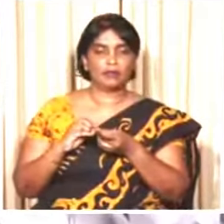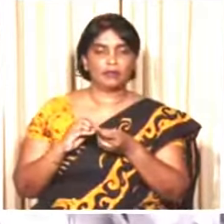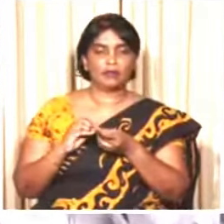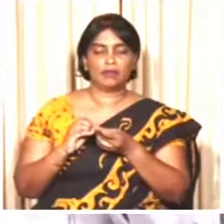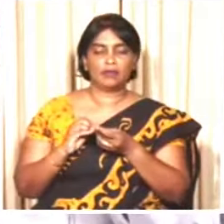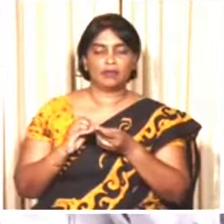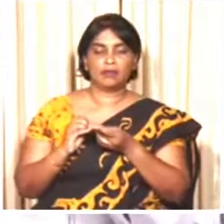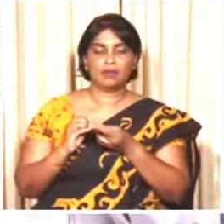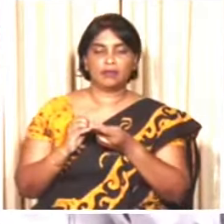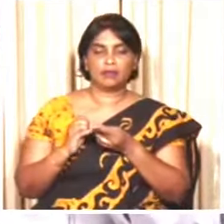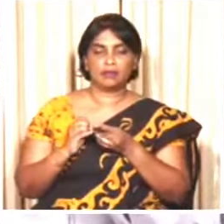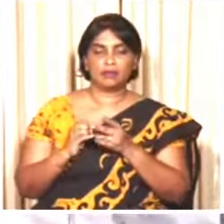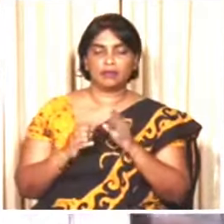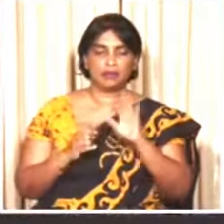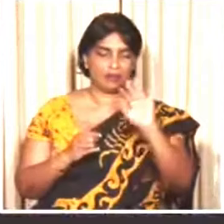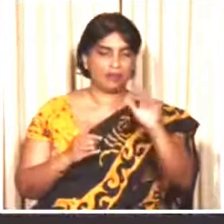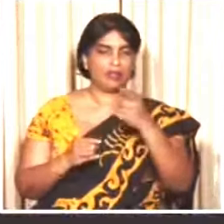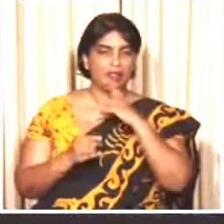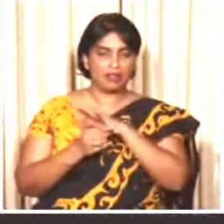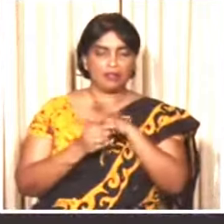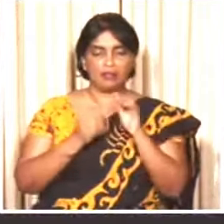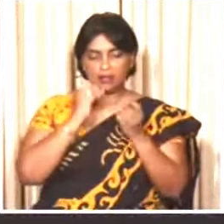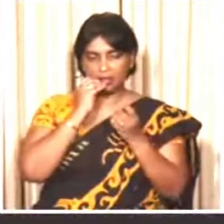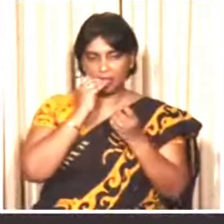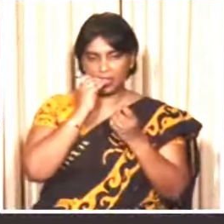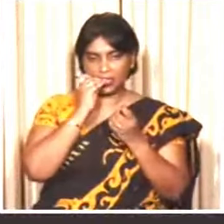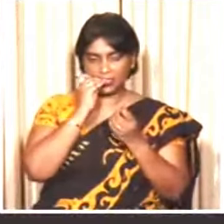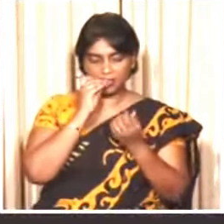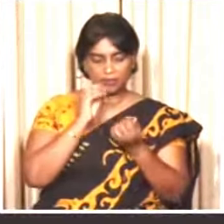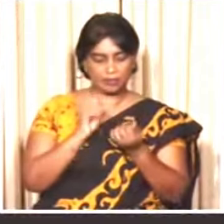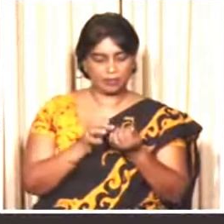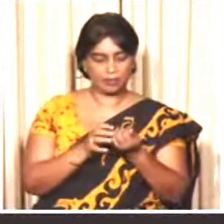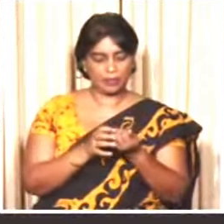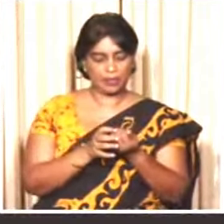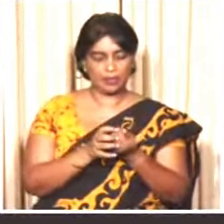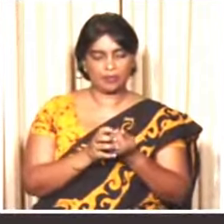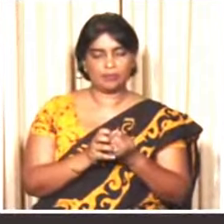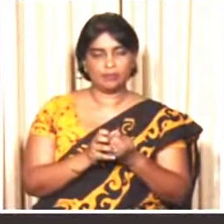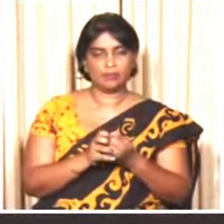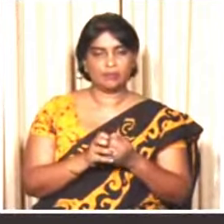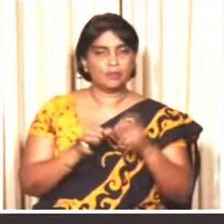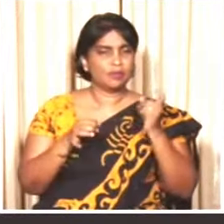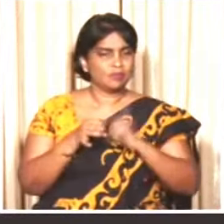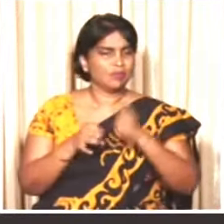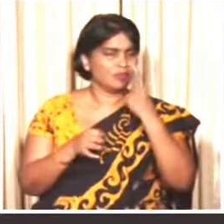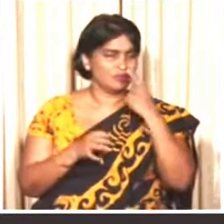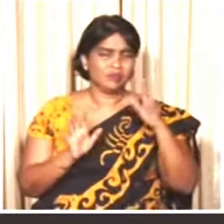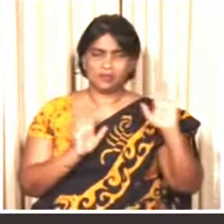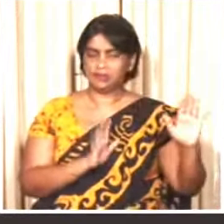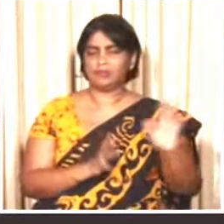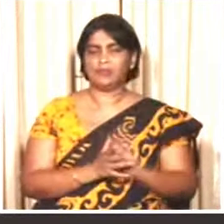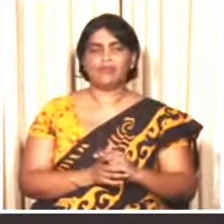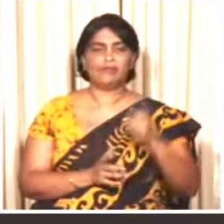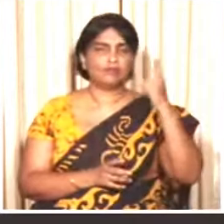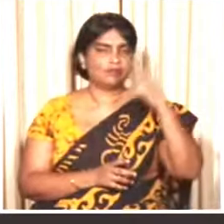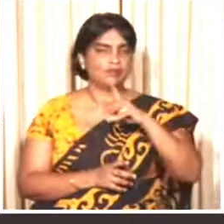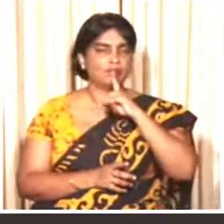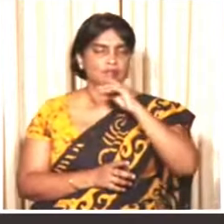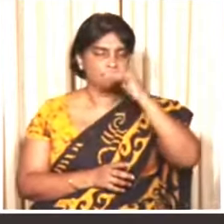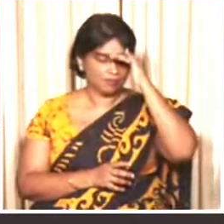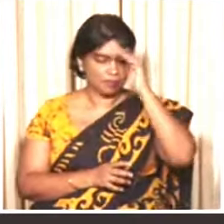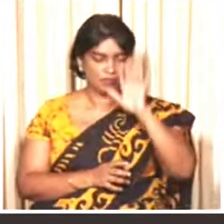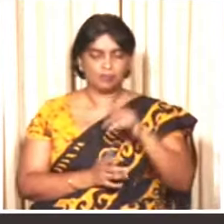කියන්නේ. හොඳයි ගරුමන්තෝ ගරු ඇමතුමා පැහැදිලි කිරීම. නෑ විඩඩියක් ගරු ඔබතුමා දැන් ප්‍රශ්න කරන්නේ දැන් ගරු නියෝජ්‍ය